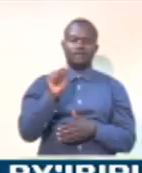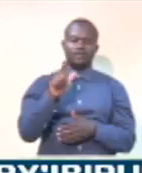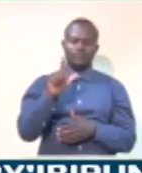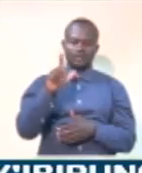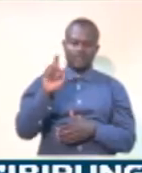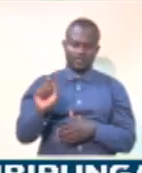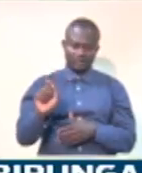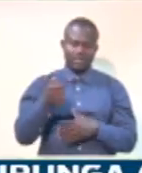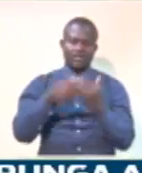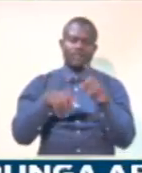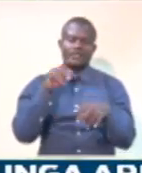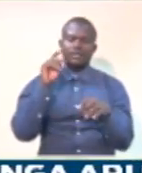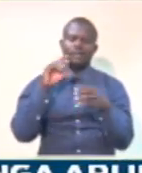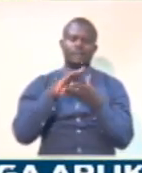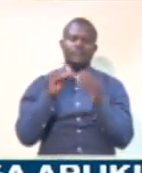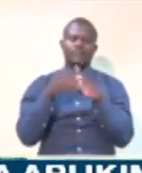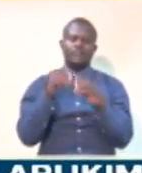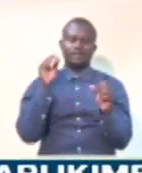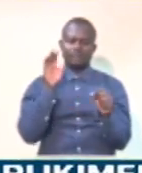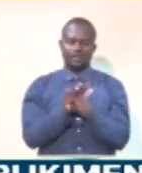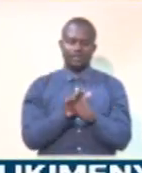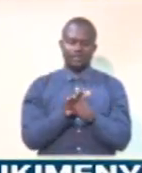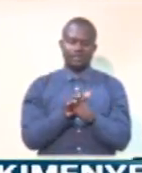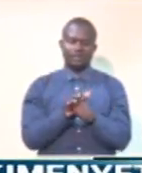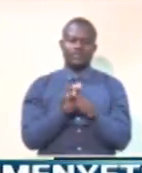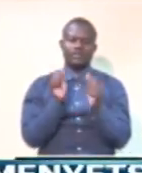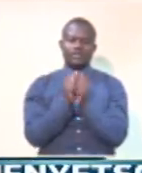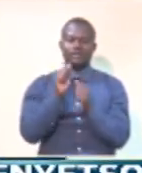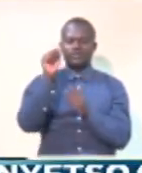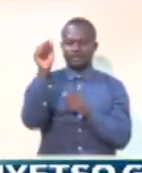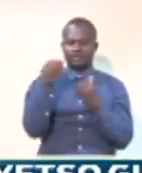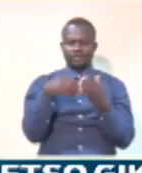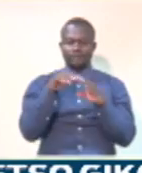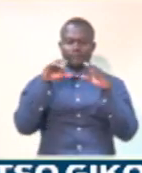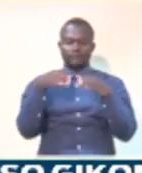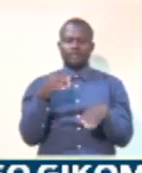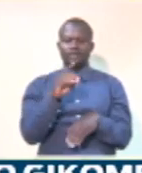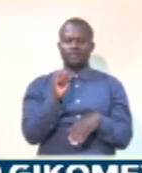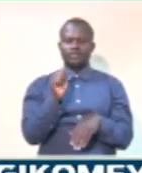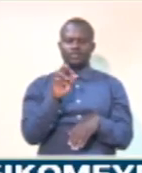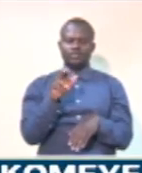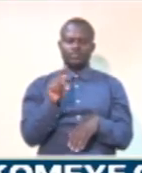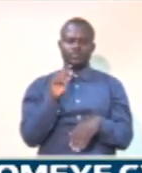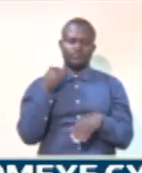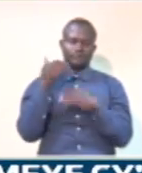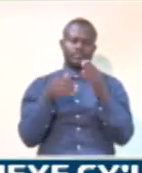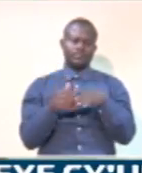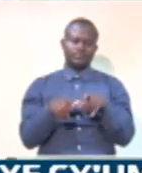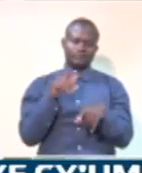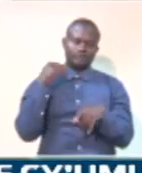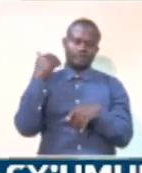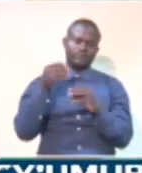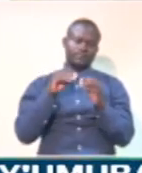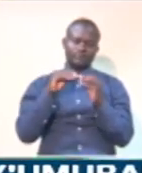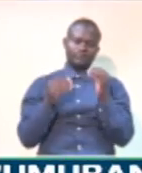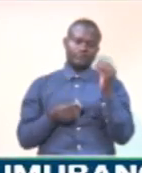wa Zamalek ari watsinze amanota menshi 15 ikipe ya Zamalek nyuma yo gutsinda uyu mukino